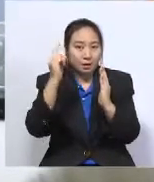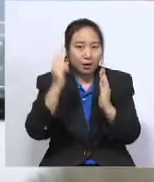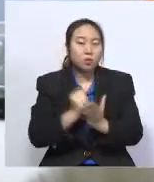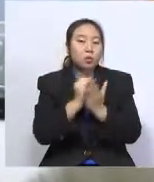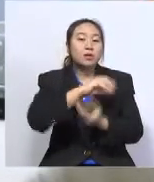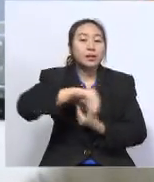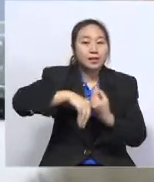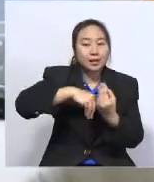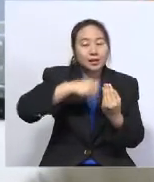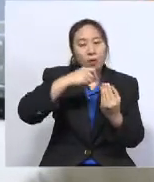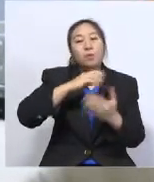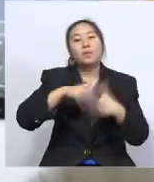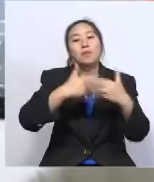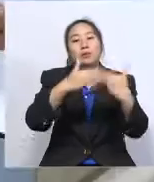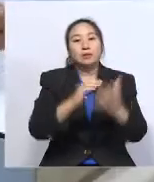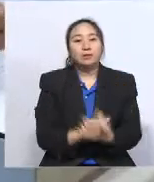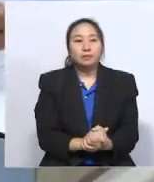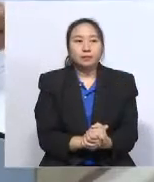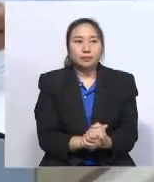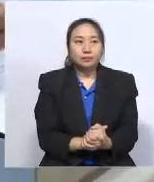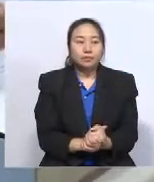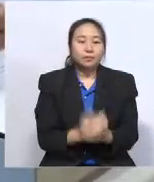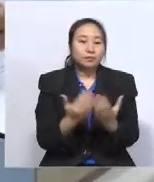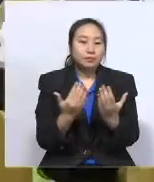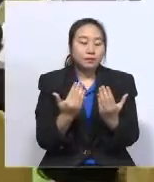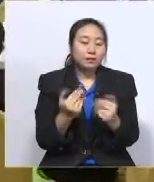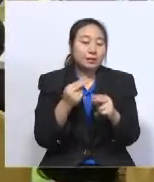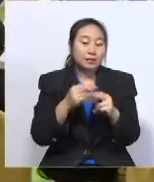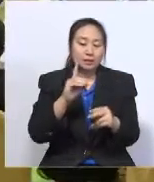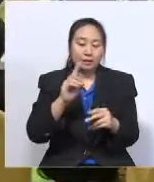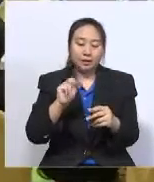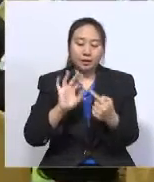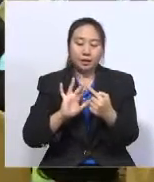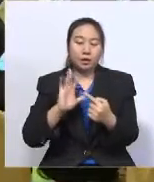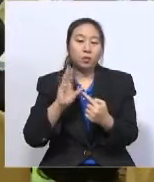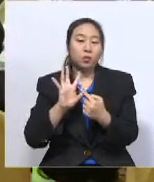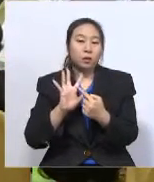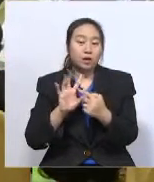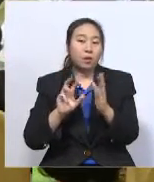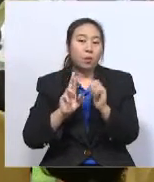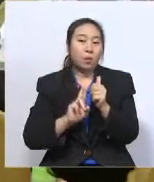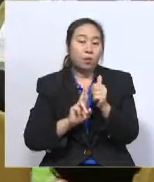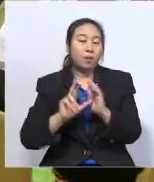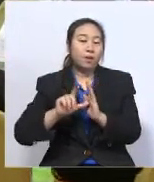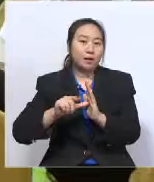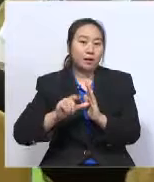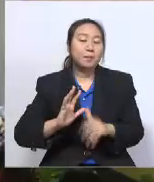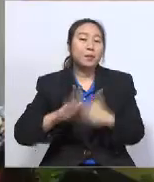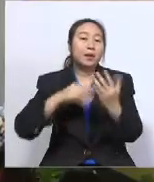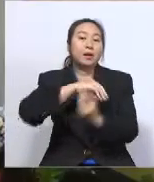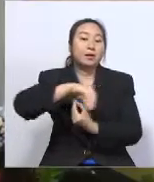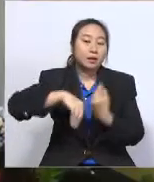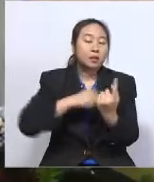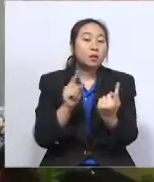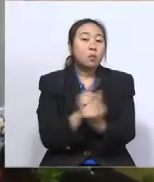การพัฒนาเศรษฐกิจของประเทศ ขณะทางด้านของนายดนุชาพิทยานันท์นะคะรองเลขาธิการคณะกรรมการพัฒนาการเศรษฐกิจ